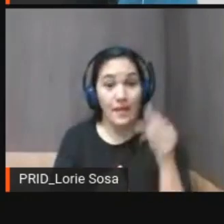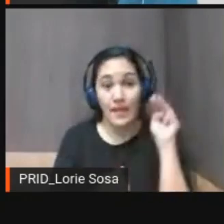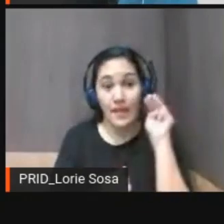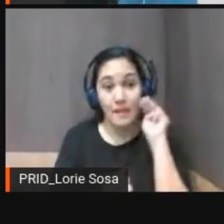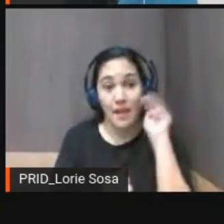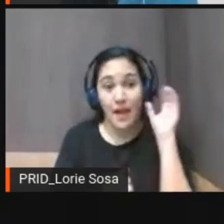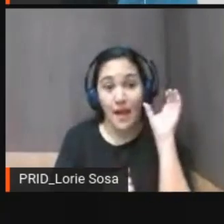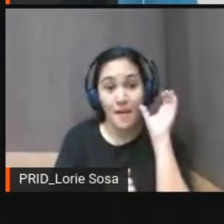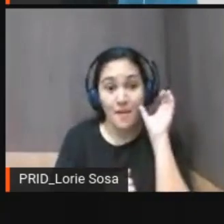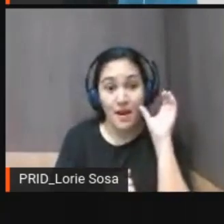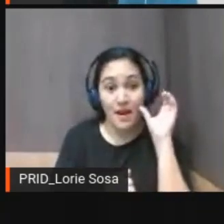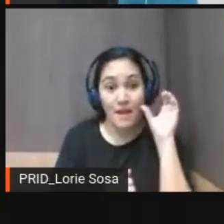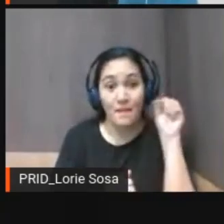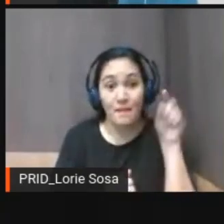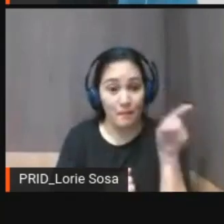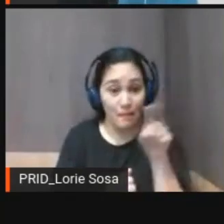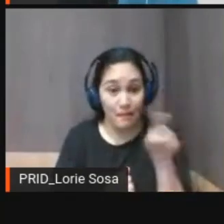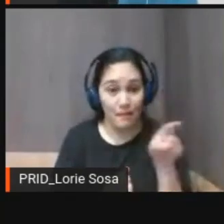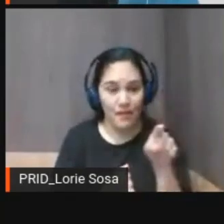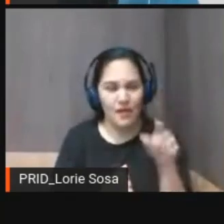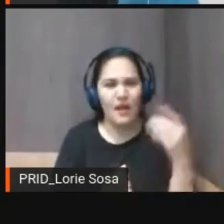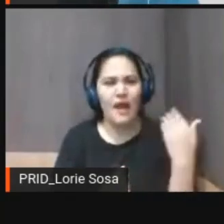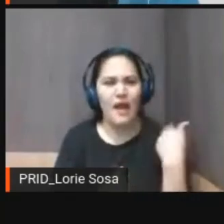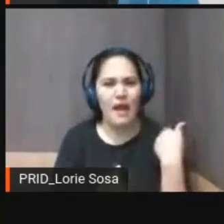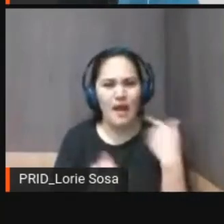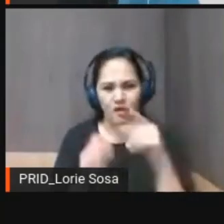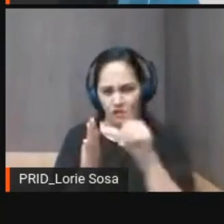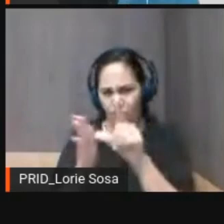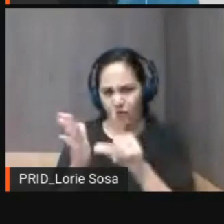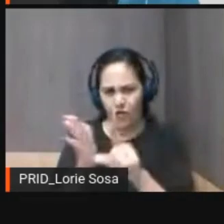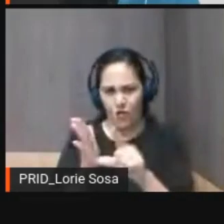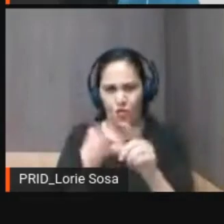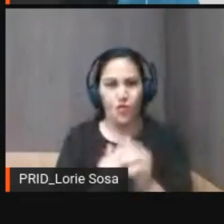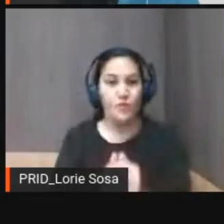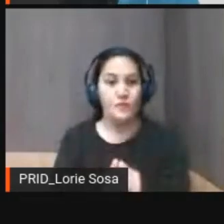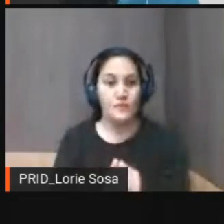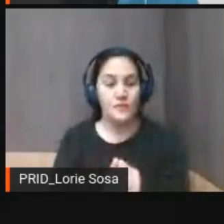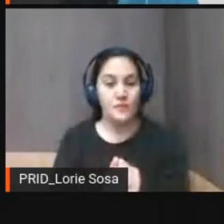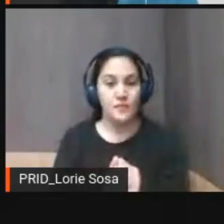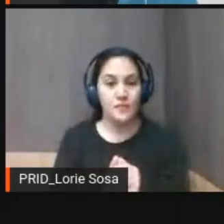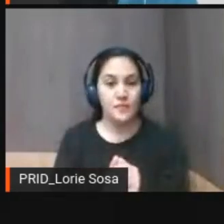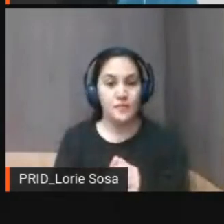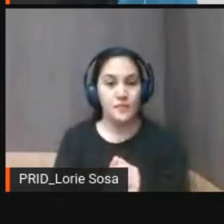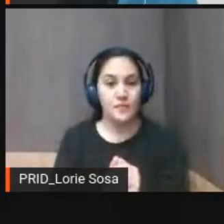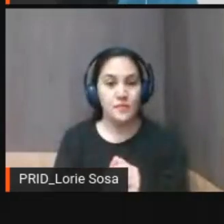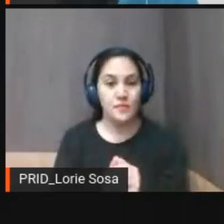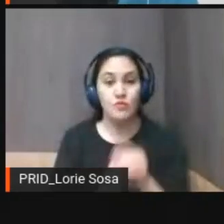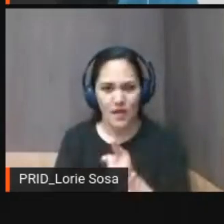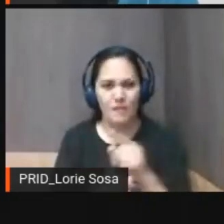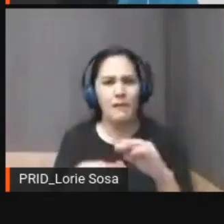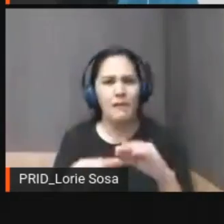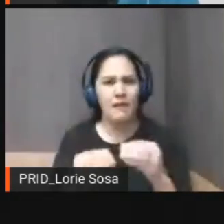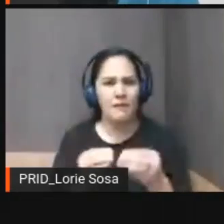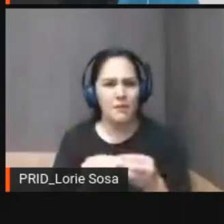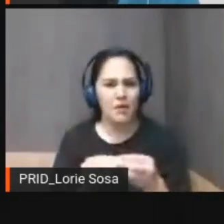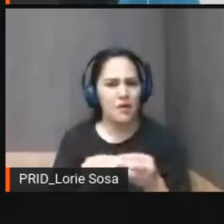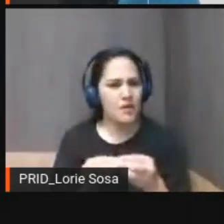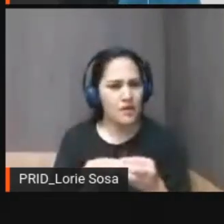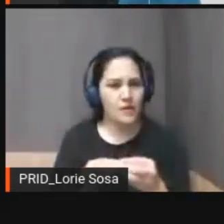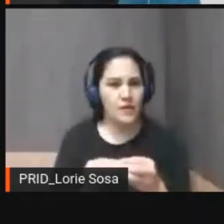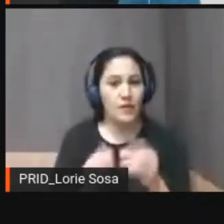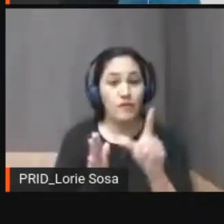may batas, no, I just don't really know the specific number of that law, but may batas na